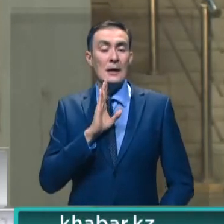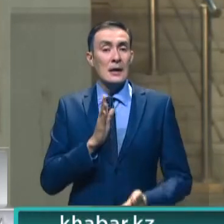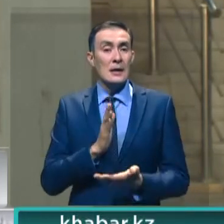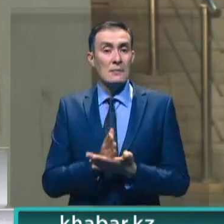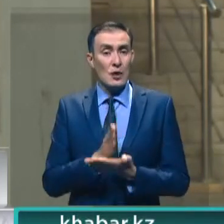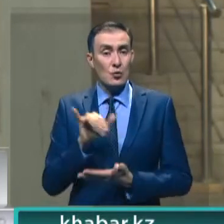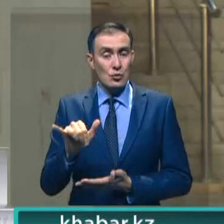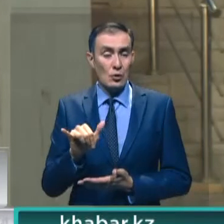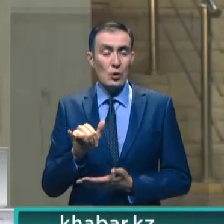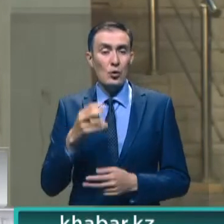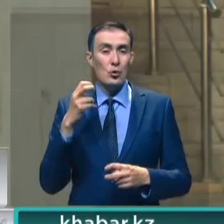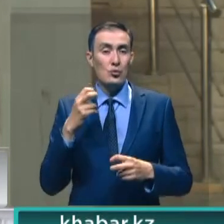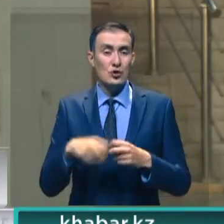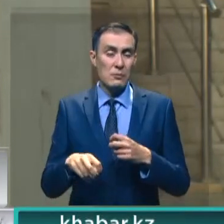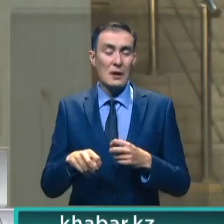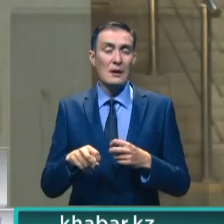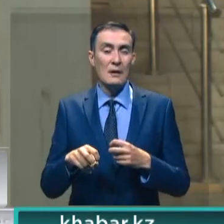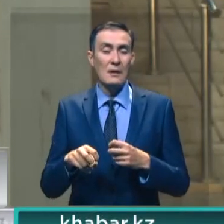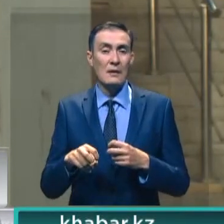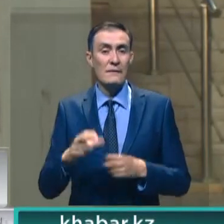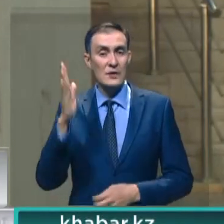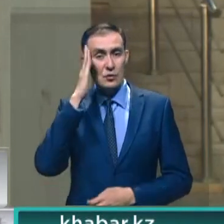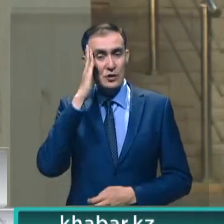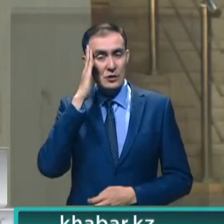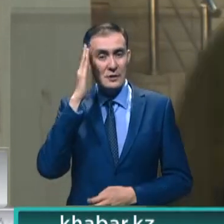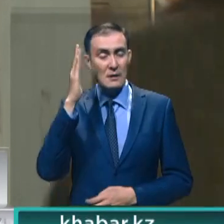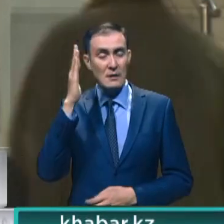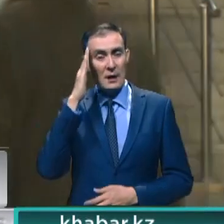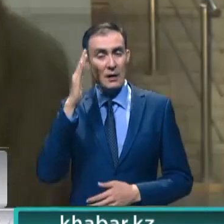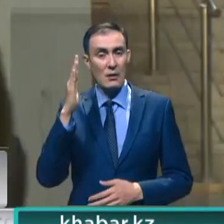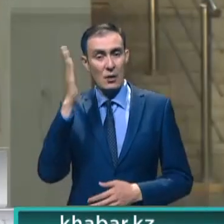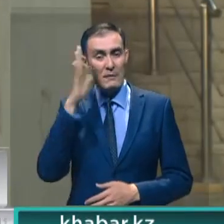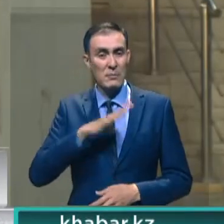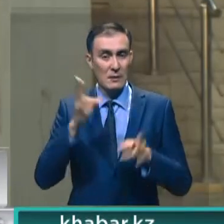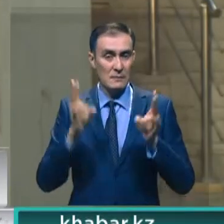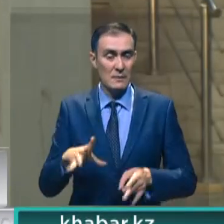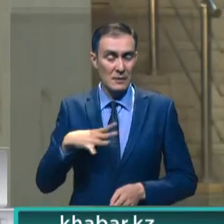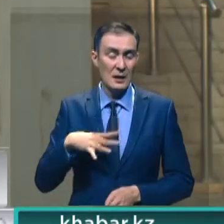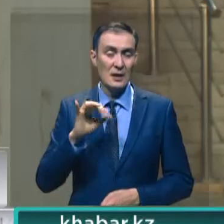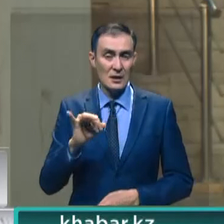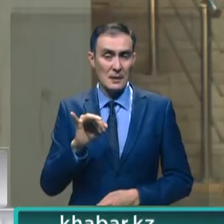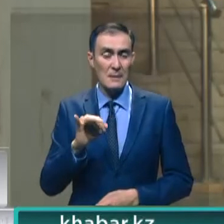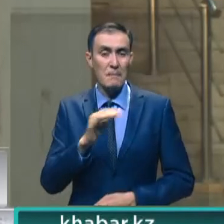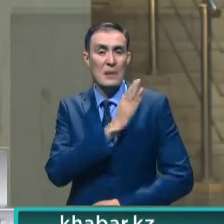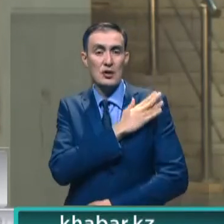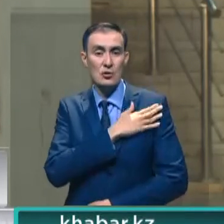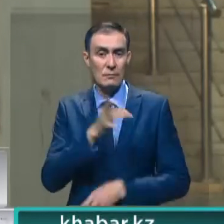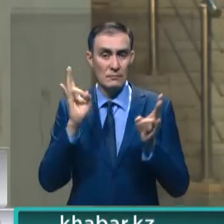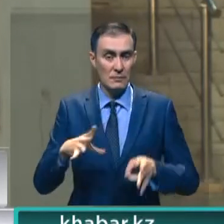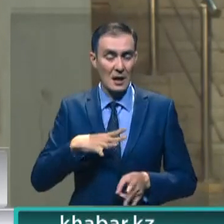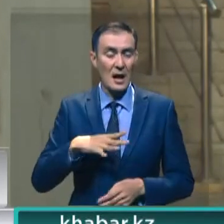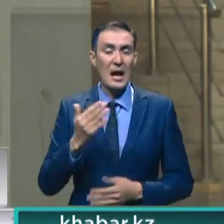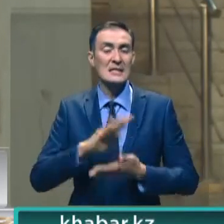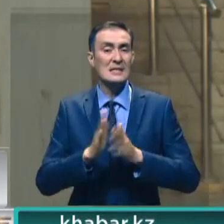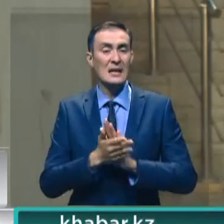имеется ушибы мягких тканей височной части, волосистой части головы и плеча.